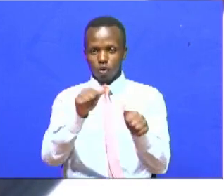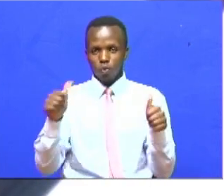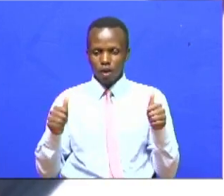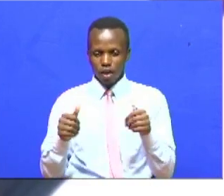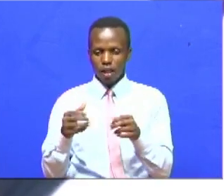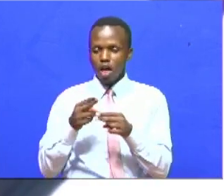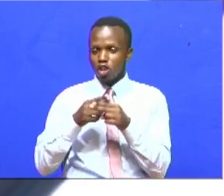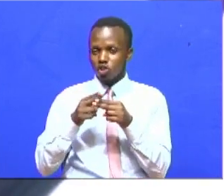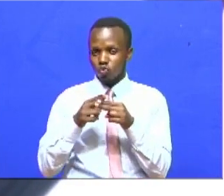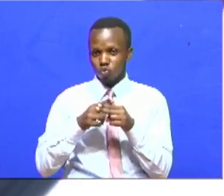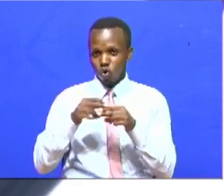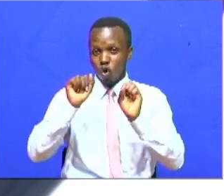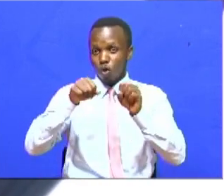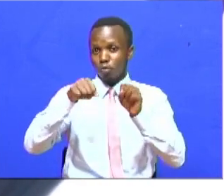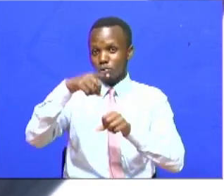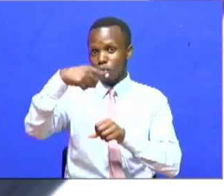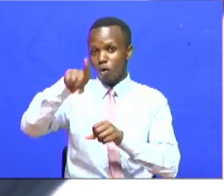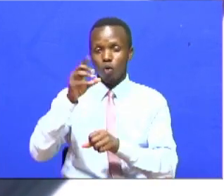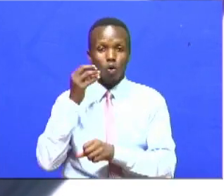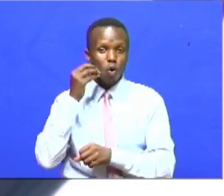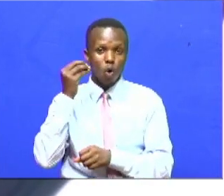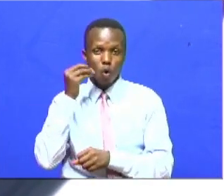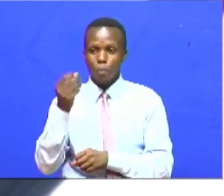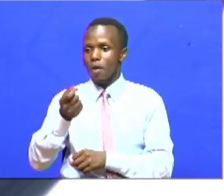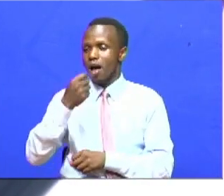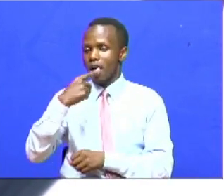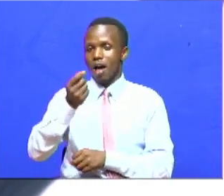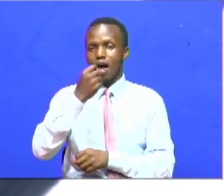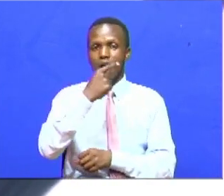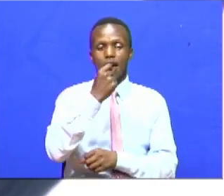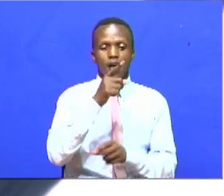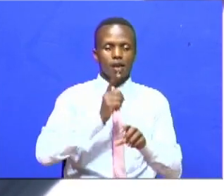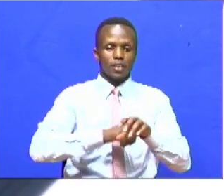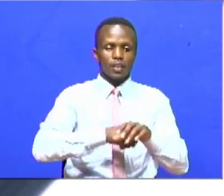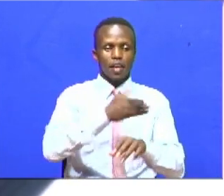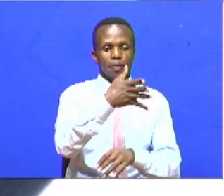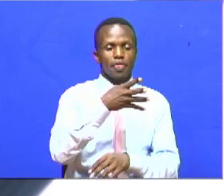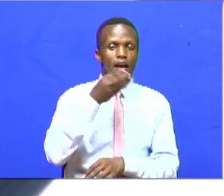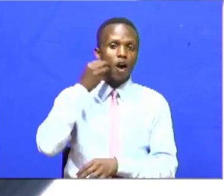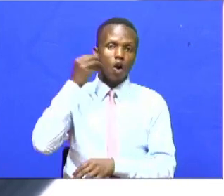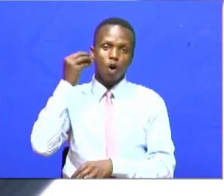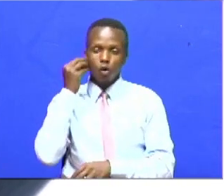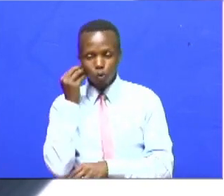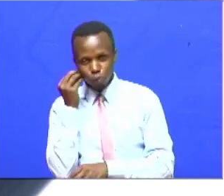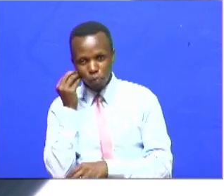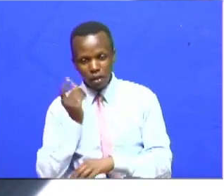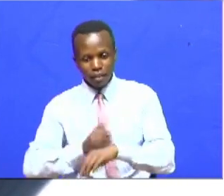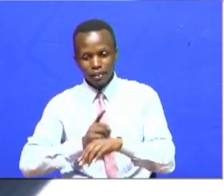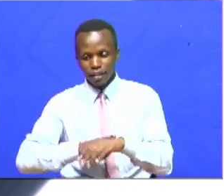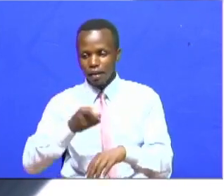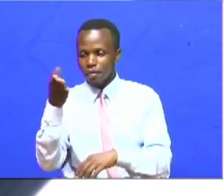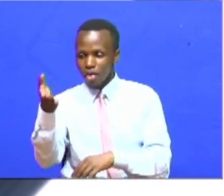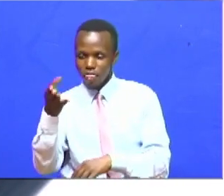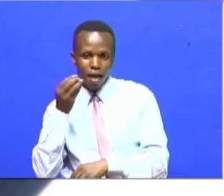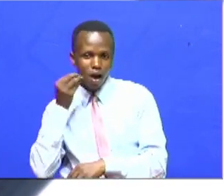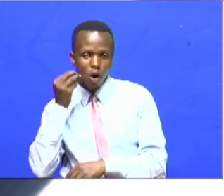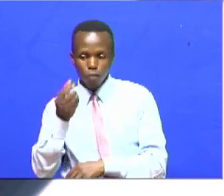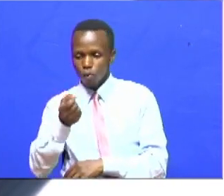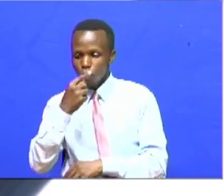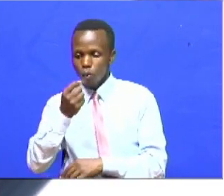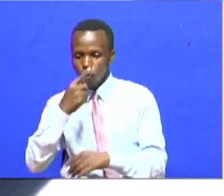karibuni ataenda nyumbani, ameze dawa akiwa nyumbani. Na hata akifika nyumbani, hata meza dawa muda